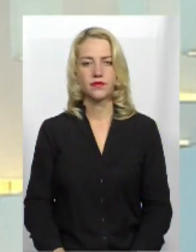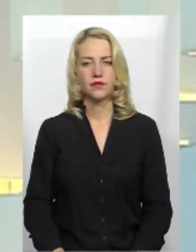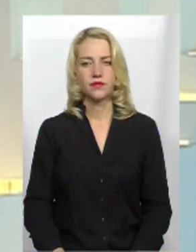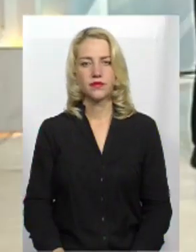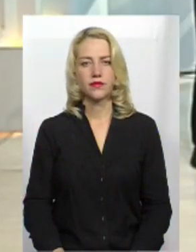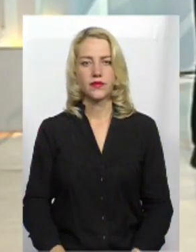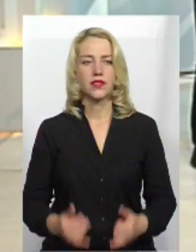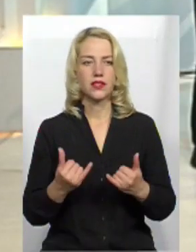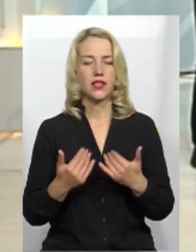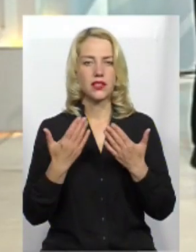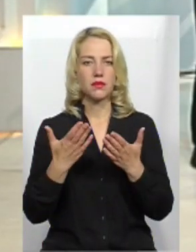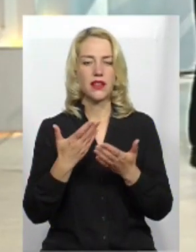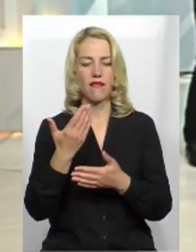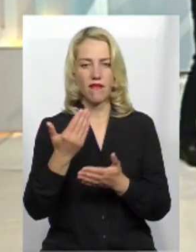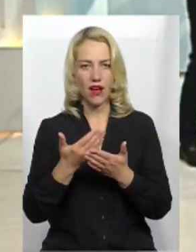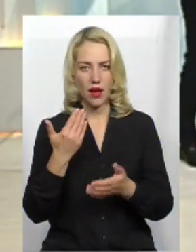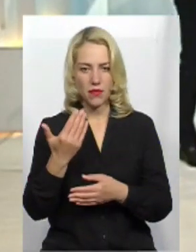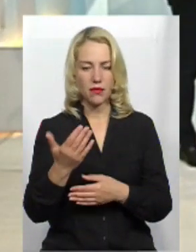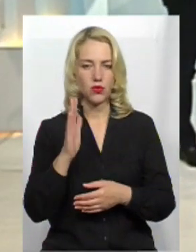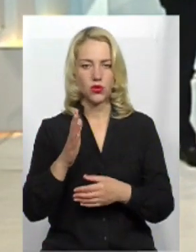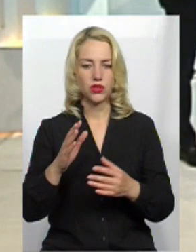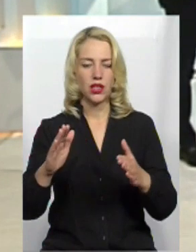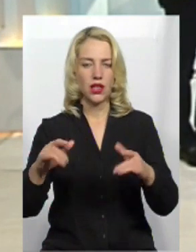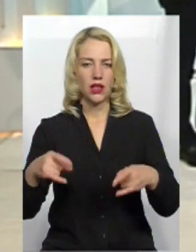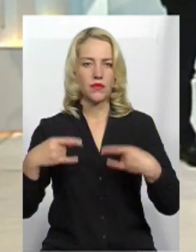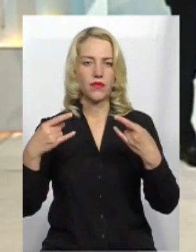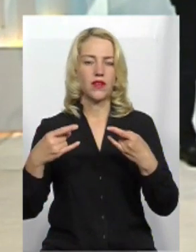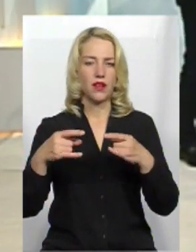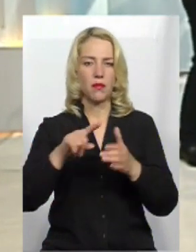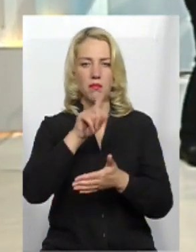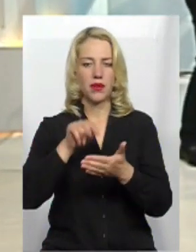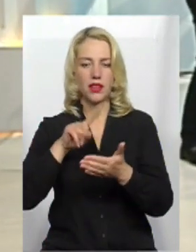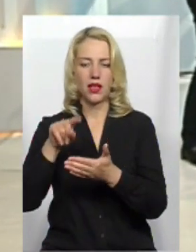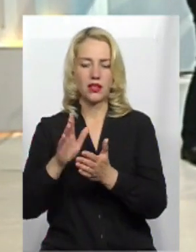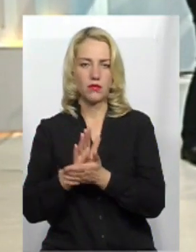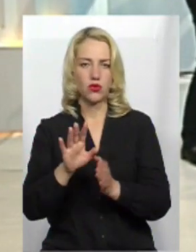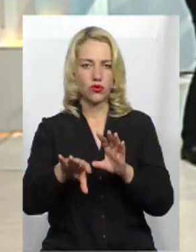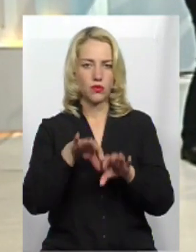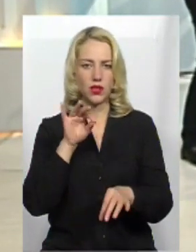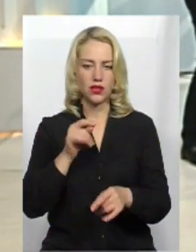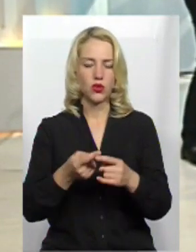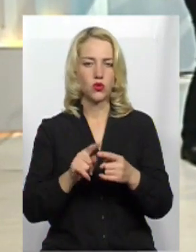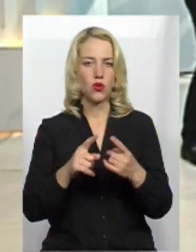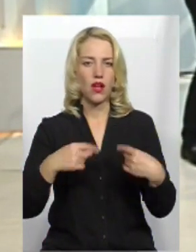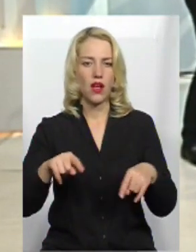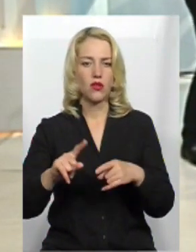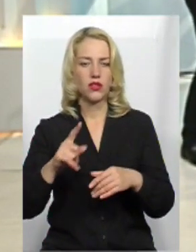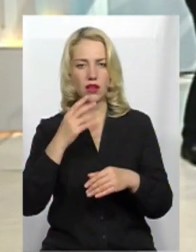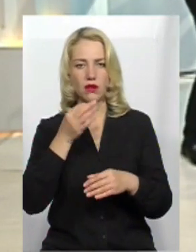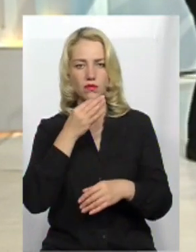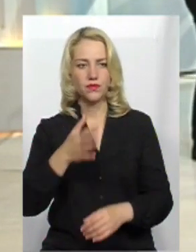зараз перед вами на моніторі з'являться виклики округу за галузями. Попрошу вас обрати ту галузь, яка вам